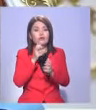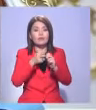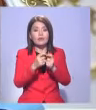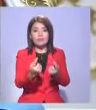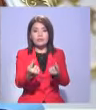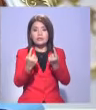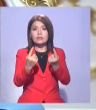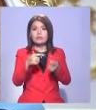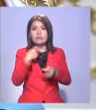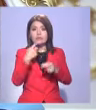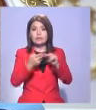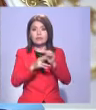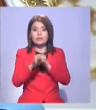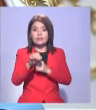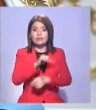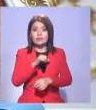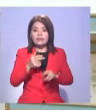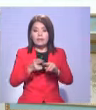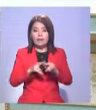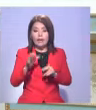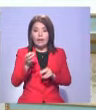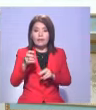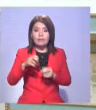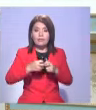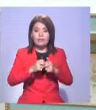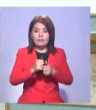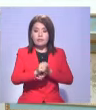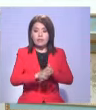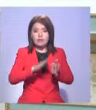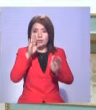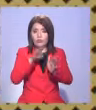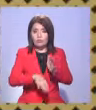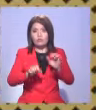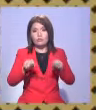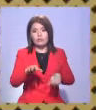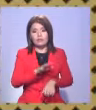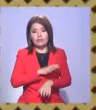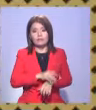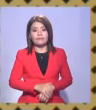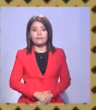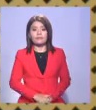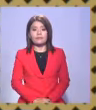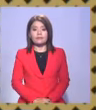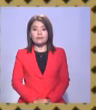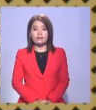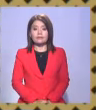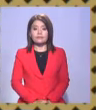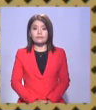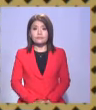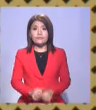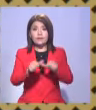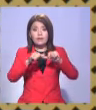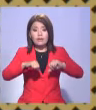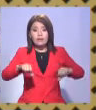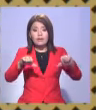өзекті мәселе болып отыр. Ол өз кезегінде Арал проблемасын одан ушықтыра түседі. По оценкам аналитиков, сарапшылардың